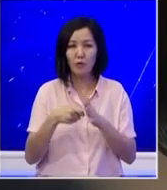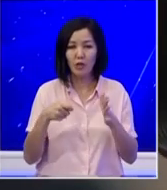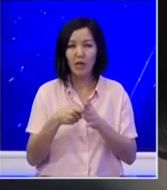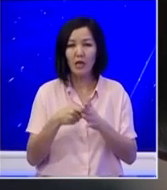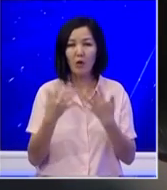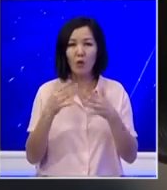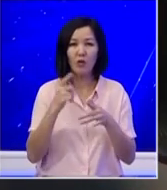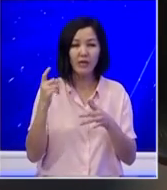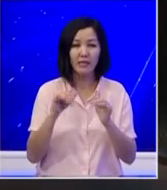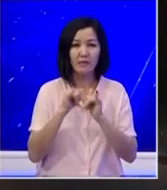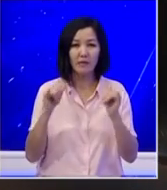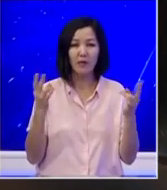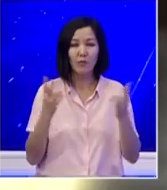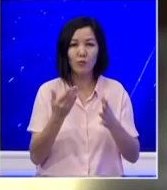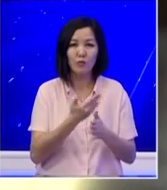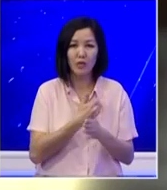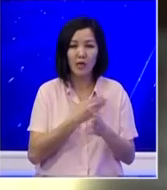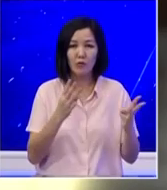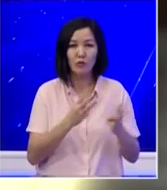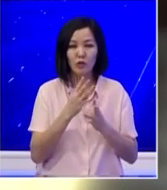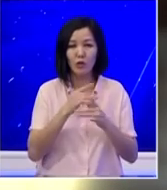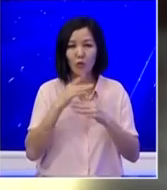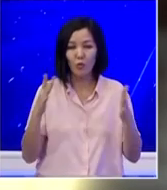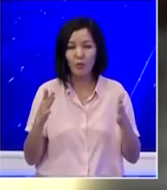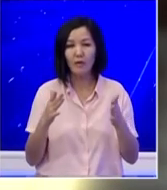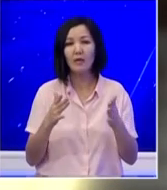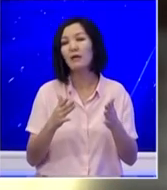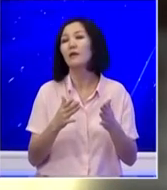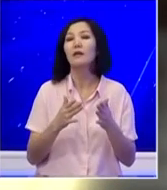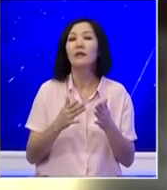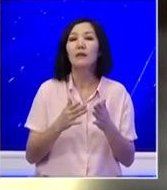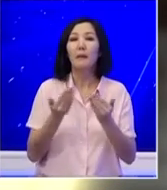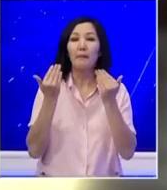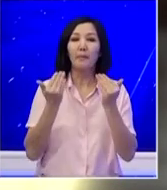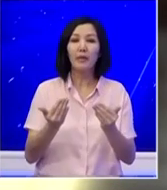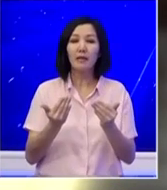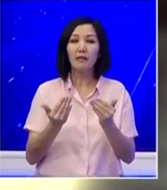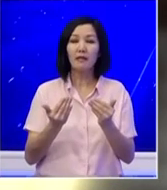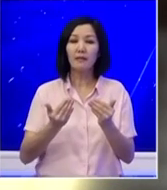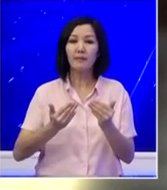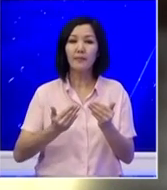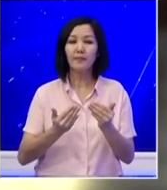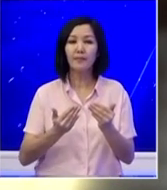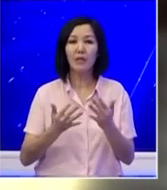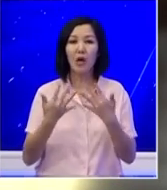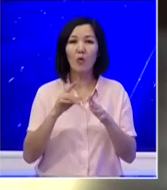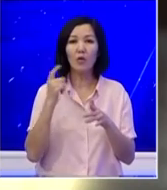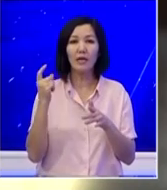айналысып жатыр. Сұраныс көп. Осы биыл кейбір